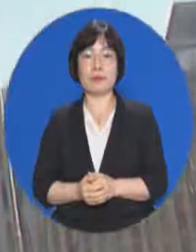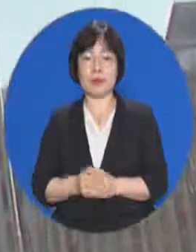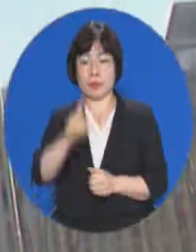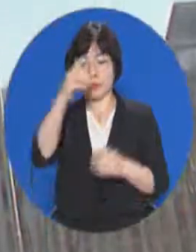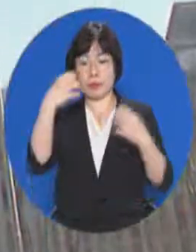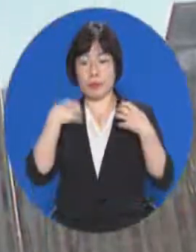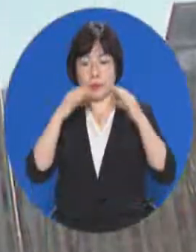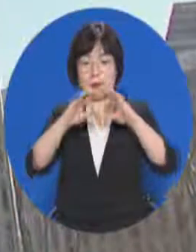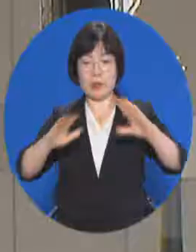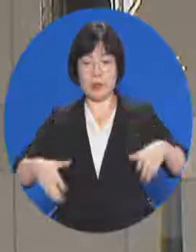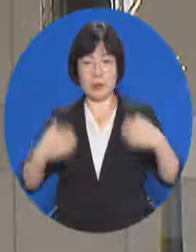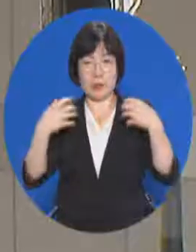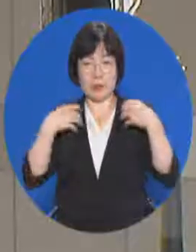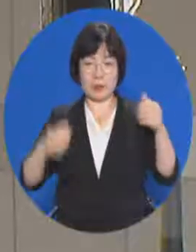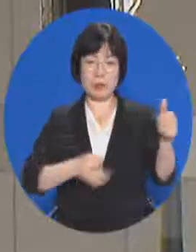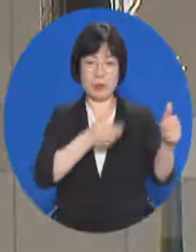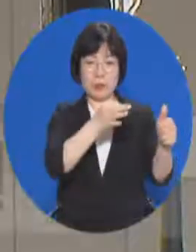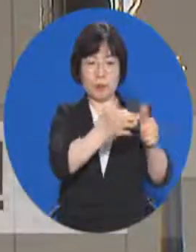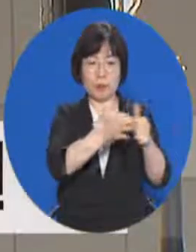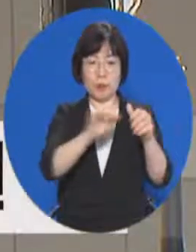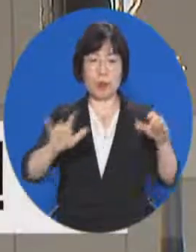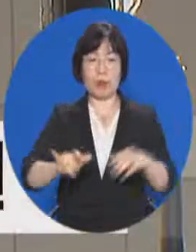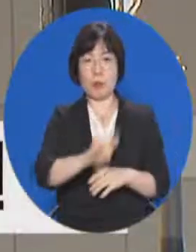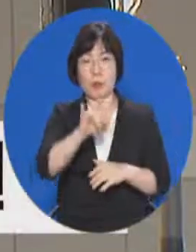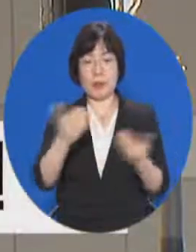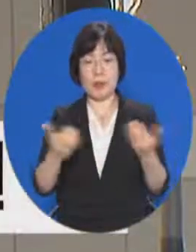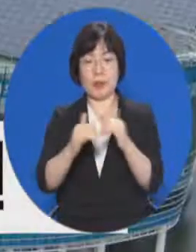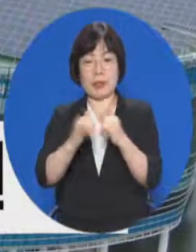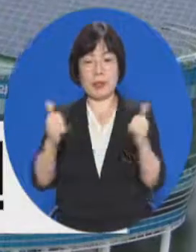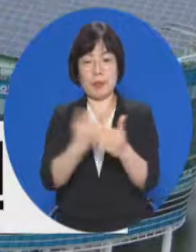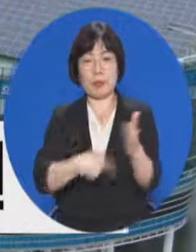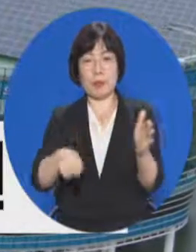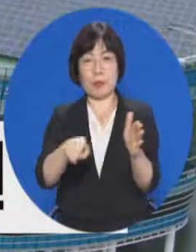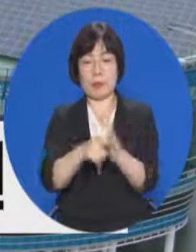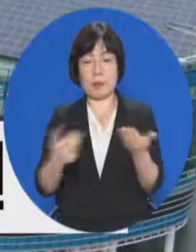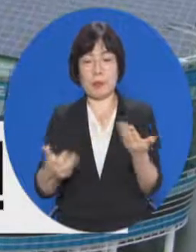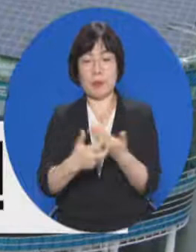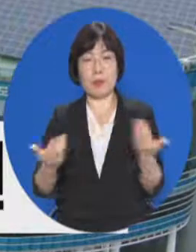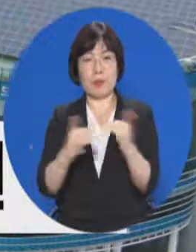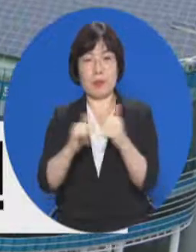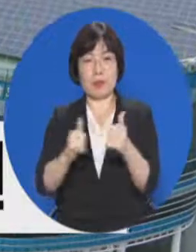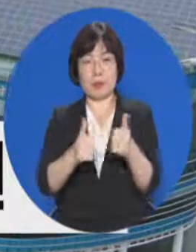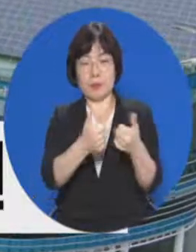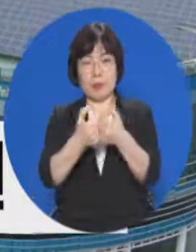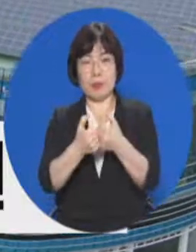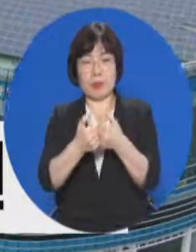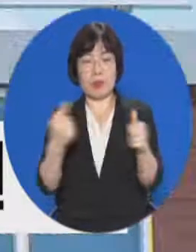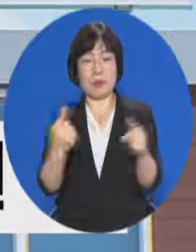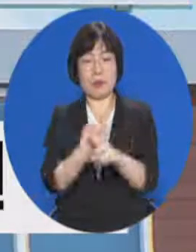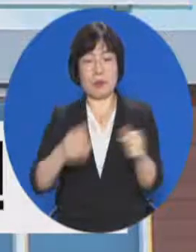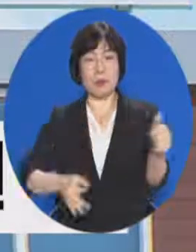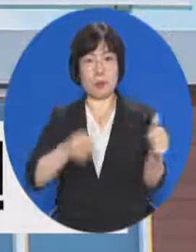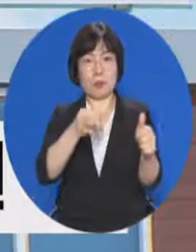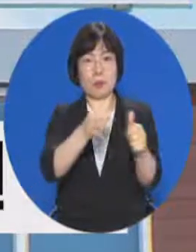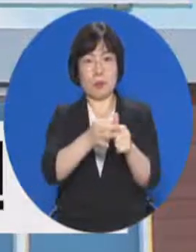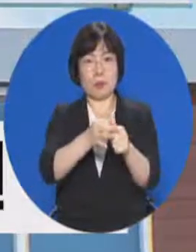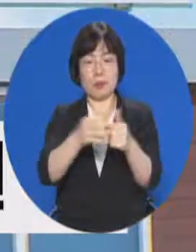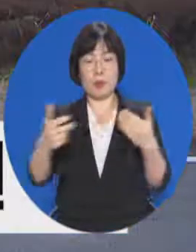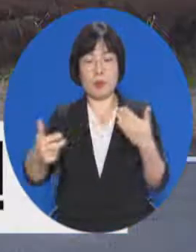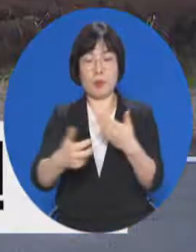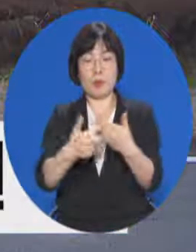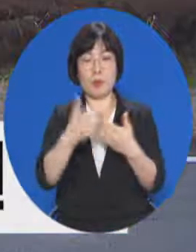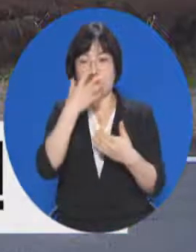정부는 전라남도를 통해 지난해 말 코로나19 대응 의료인력 교육 상담 치유 지원 사업비를 교부했습니다. 감염병